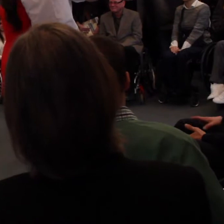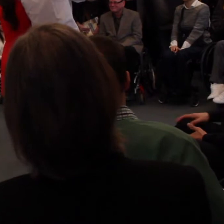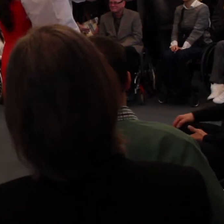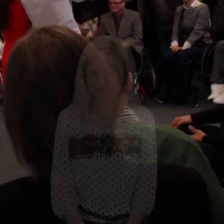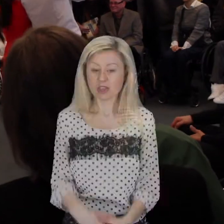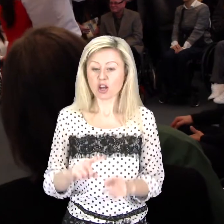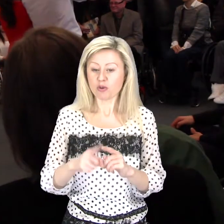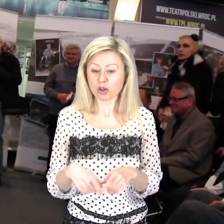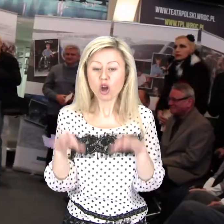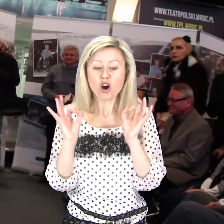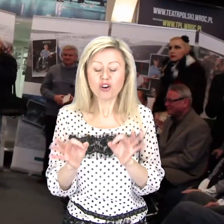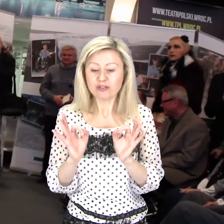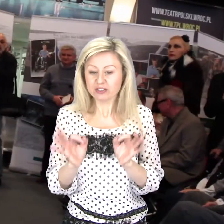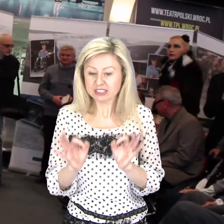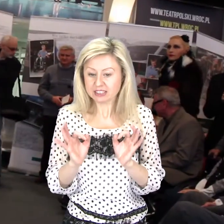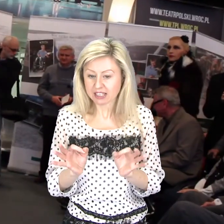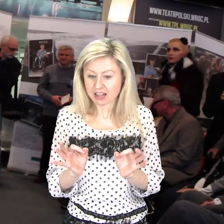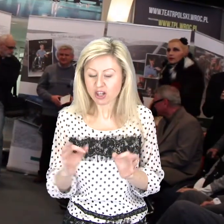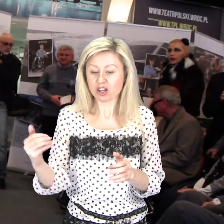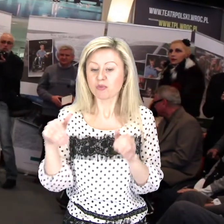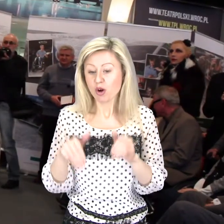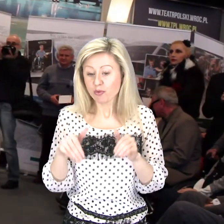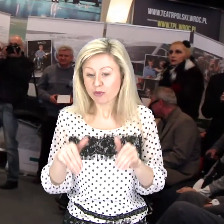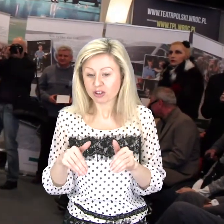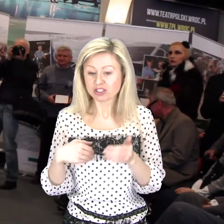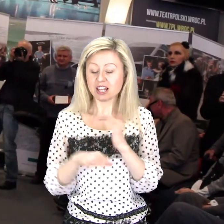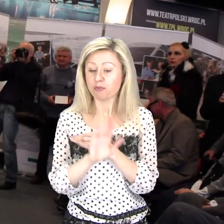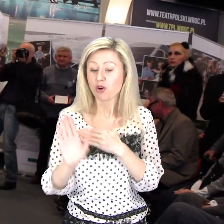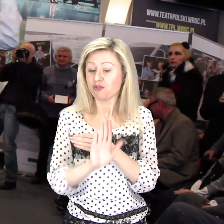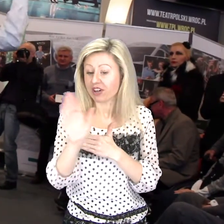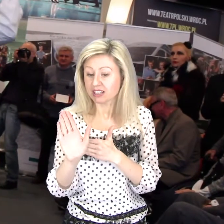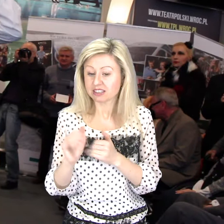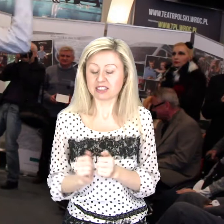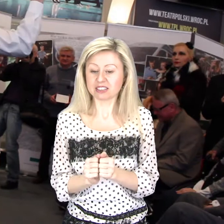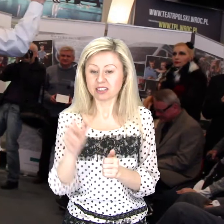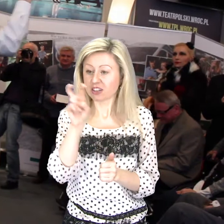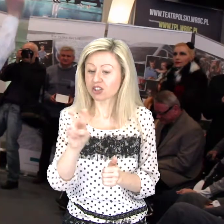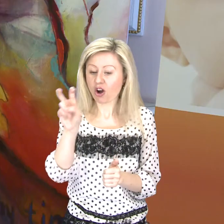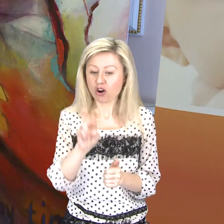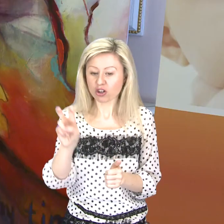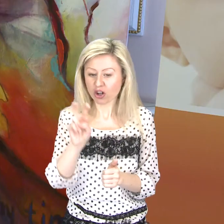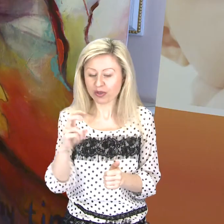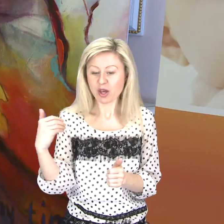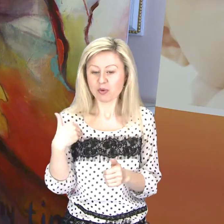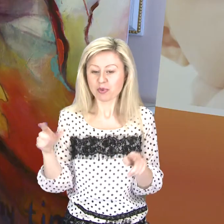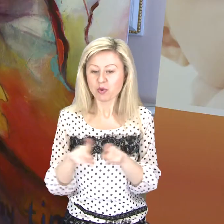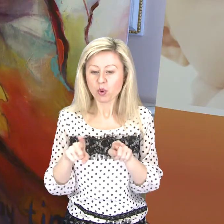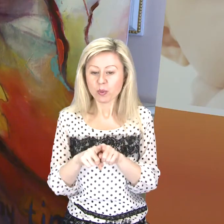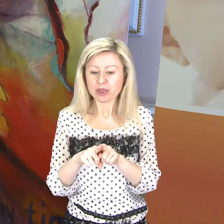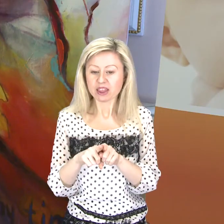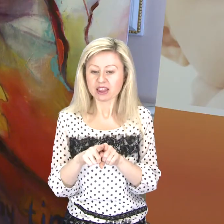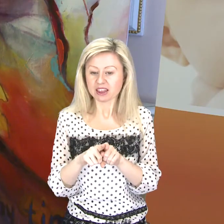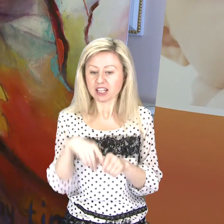W części oficjalnej można było przejść do zwiedzania wernisażu, ale nie tylko. W holu porozstawiane były także